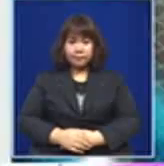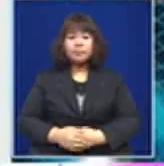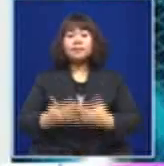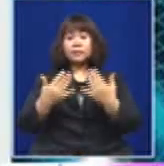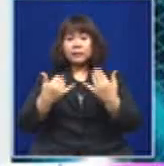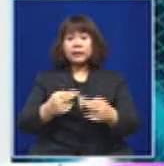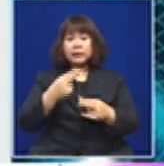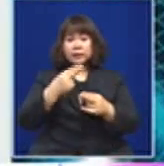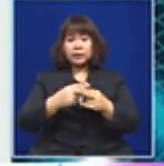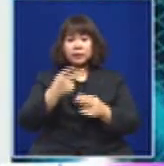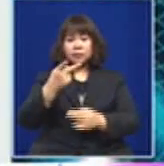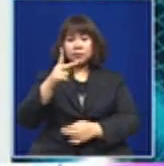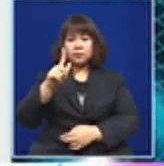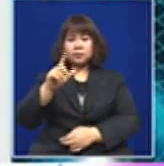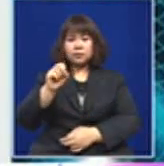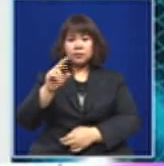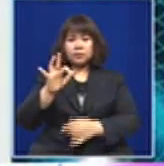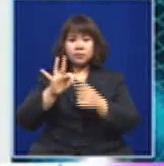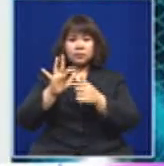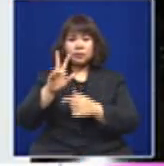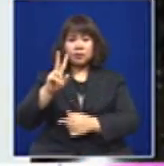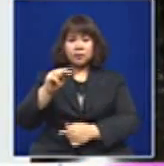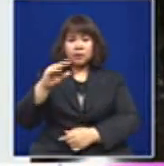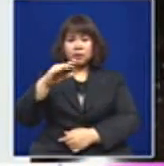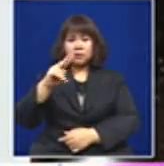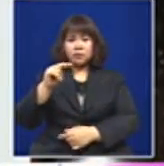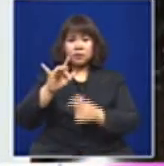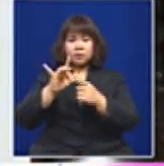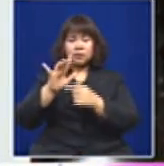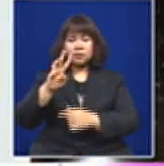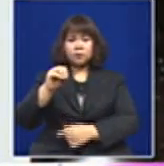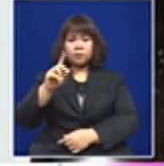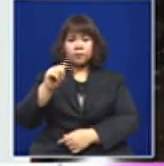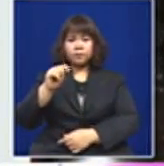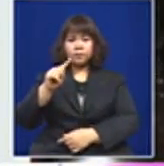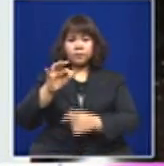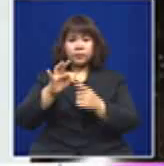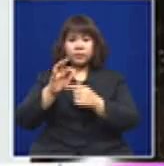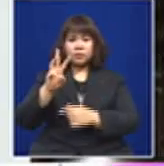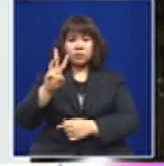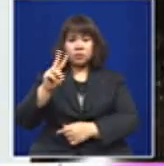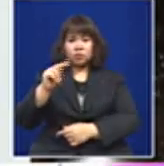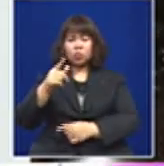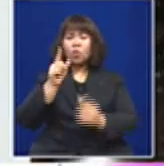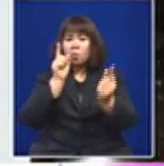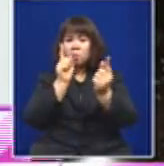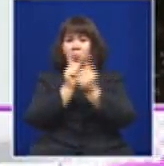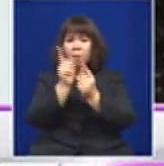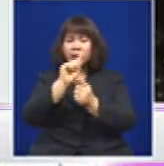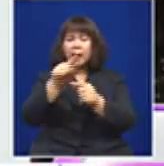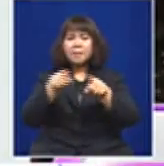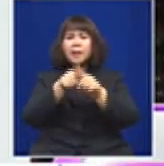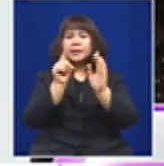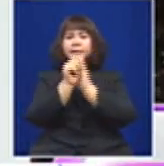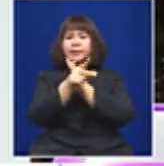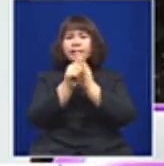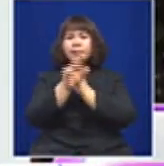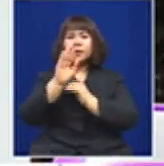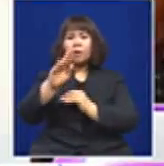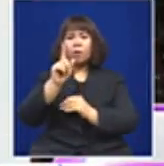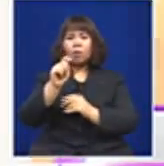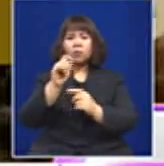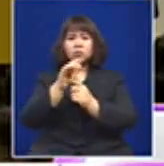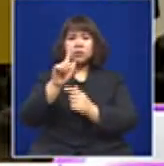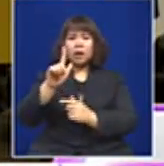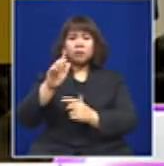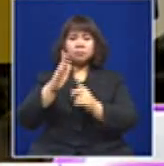ความโน้มถ่วงที่ค้นพบเป็นครั้งแรกของโลกนี้เป็นคลื่นความโน้มถ่วงที่ถูกทำนายไว้ด้วยทฤษฎีสัมพันธภาพทั่วไปของอัลส์เบิร์ก